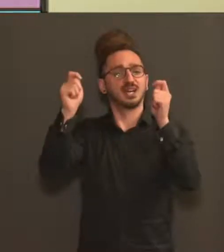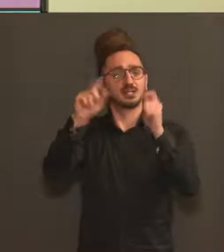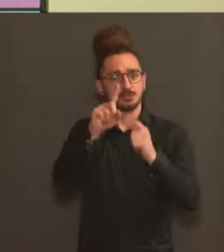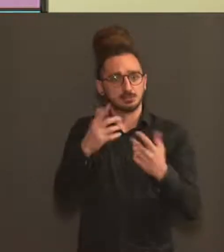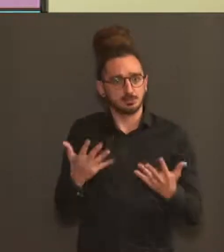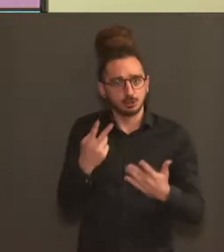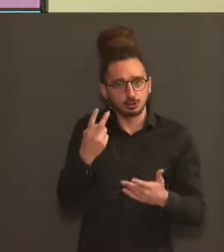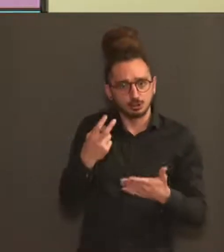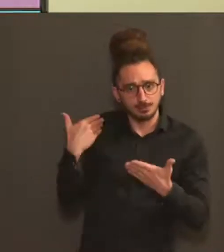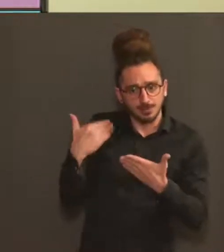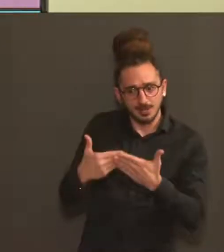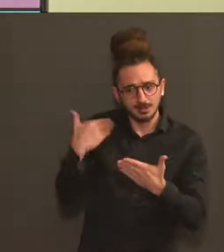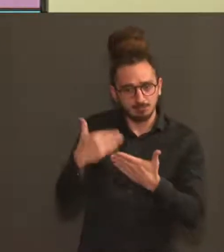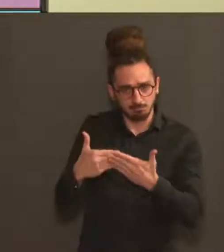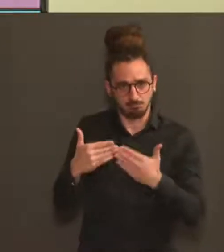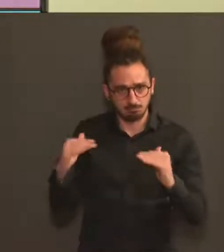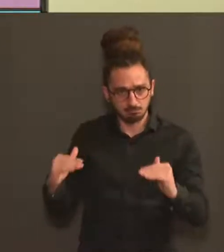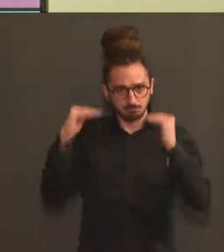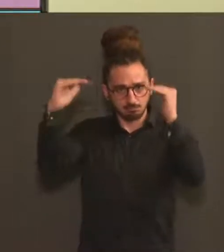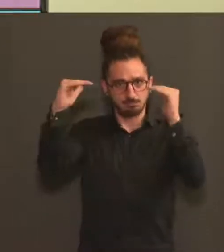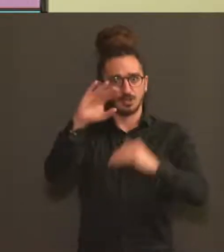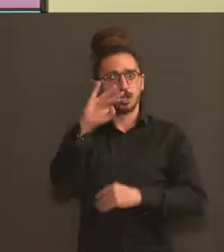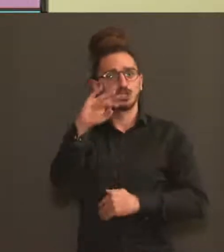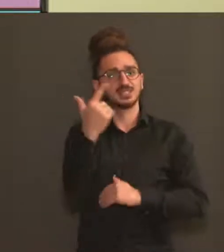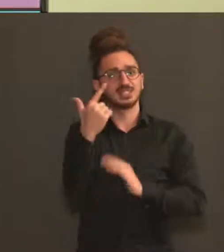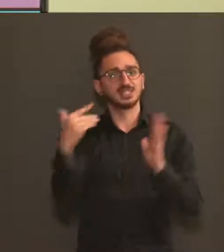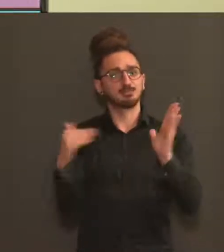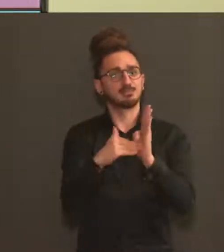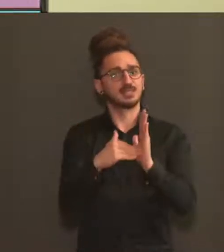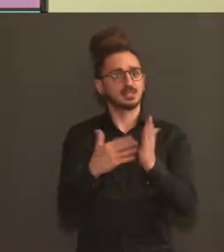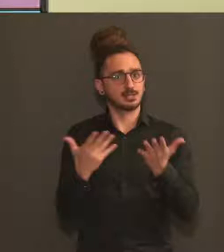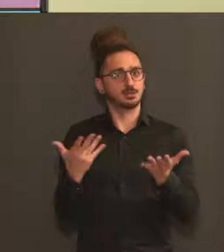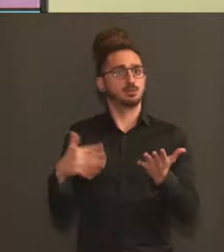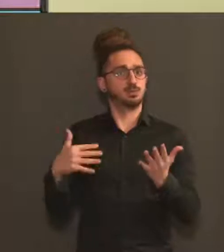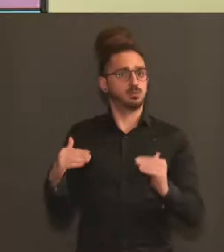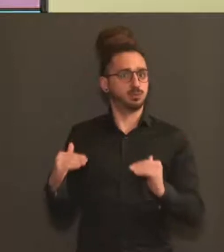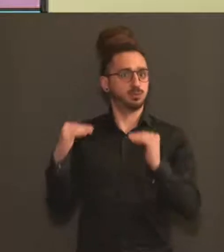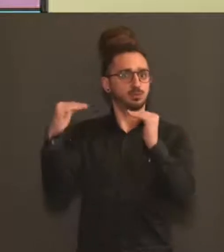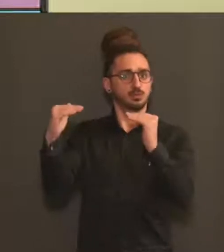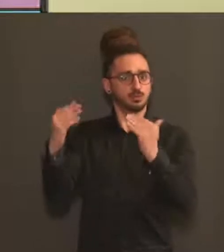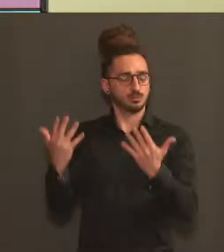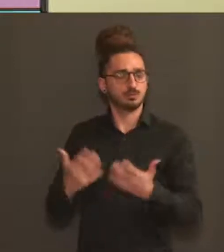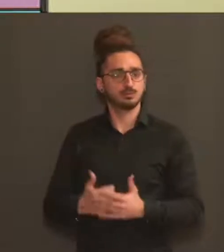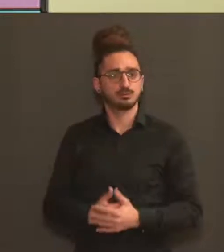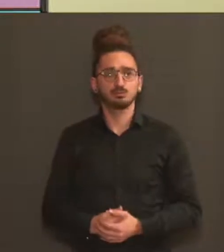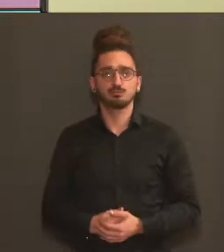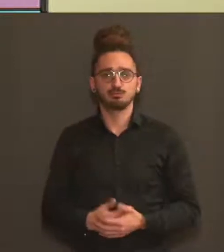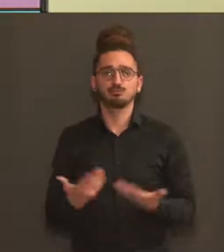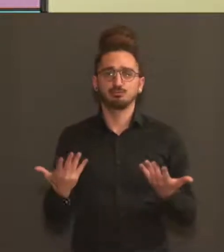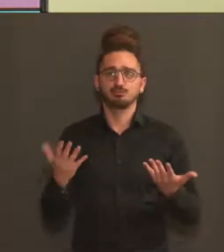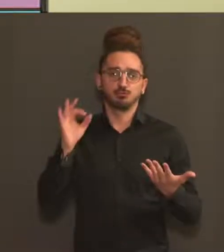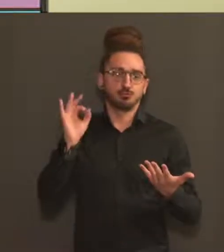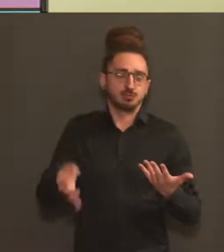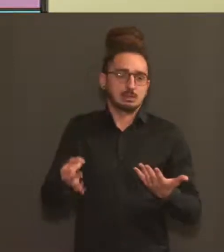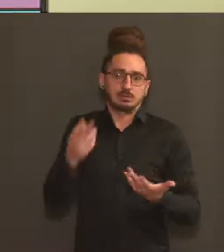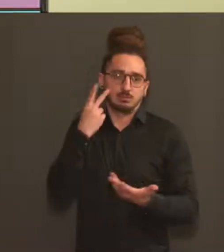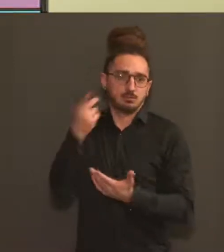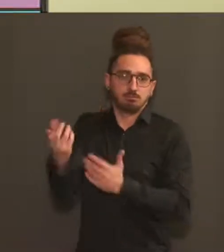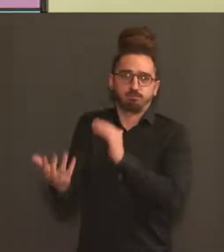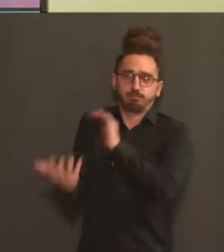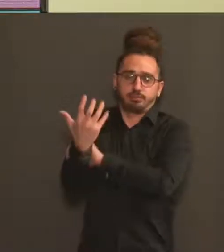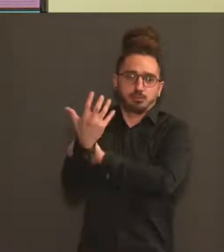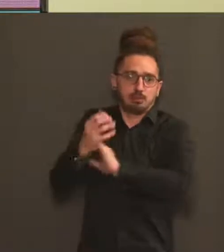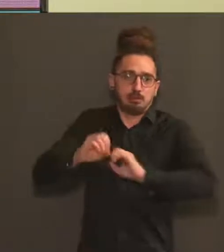des 47 000 patients. Donc là aussi, très clairement, il y a une partie significative qui reste encore bien